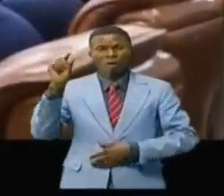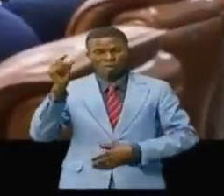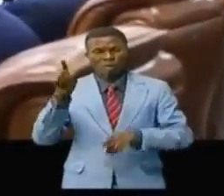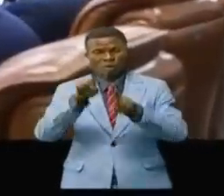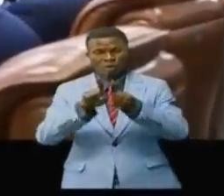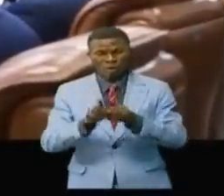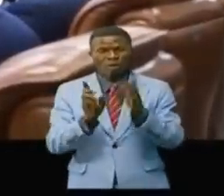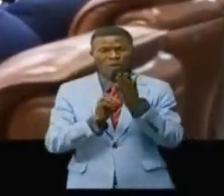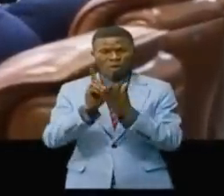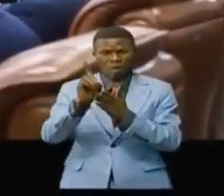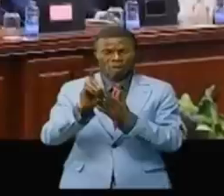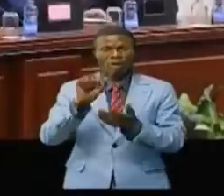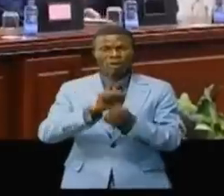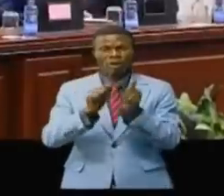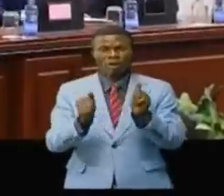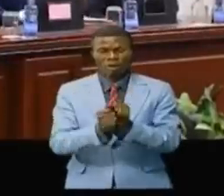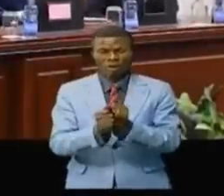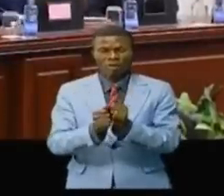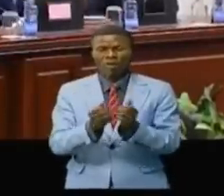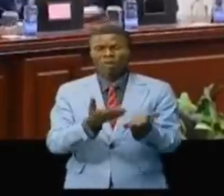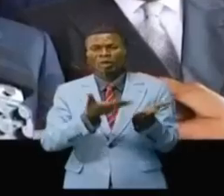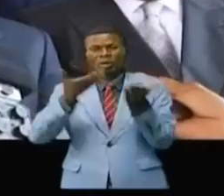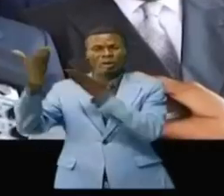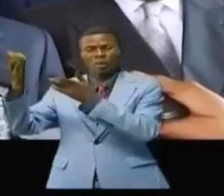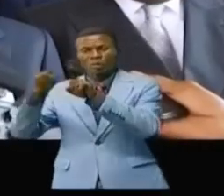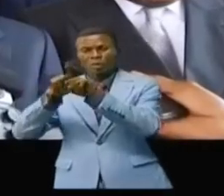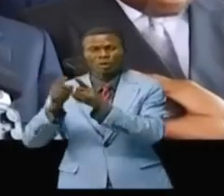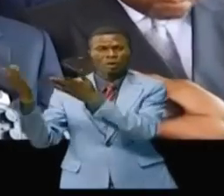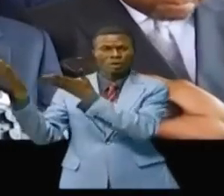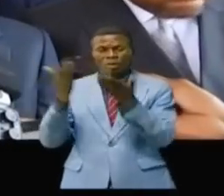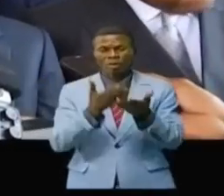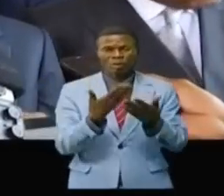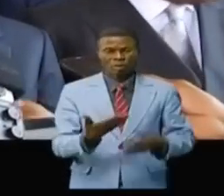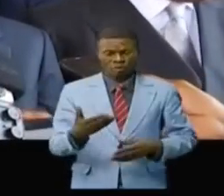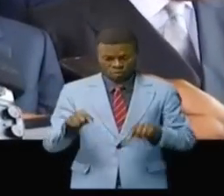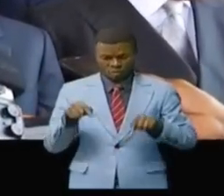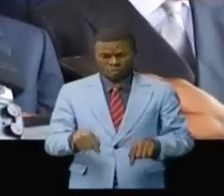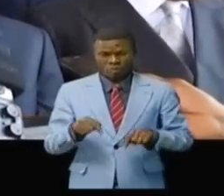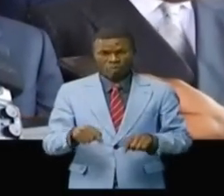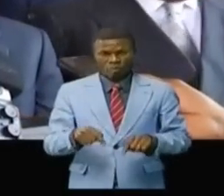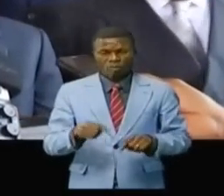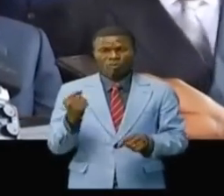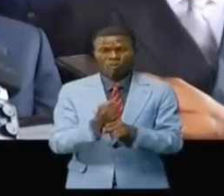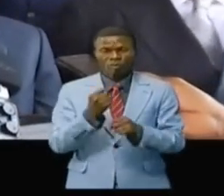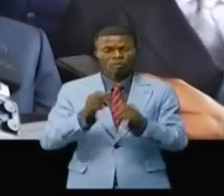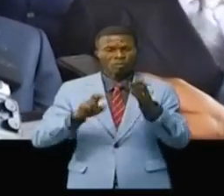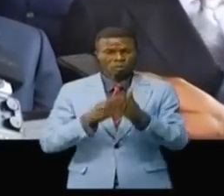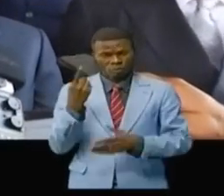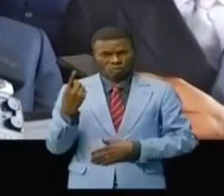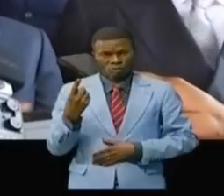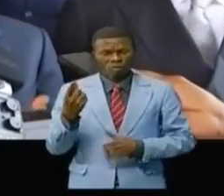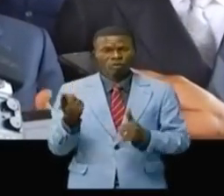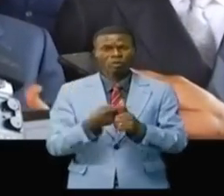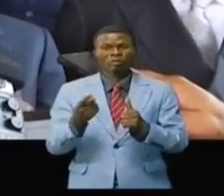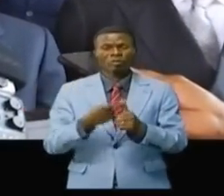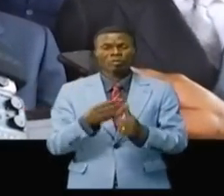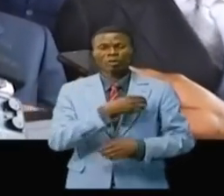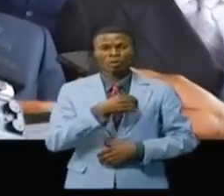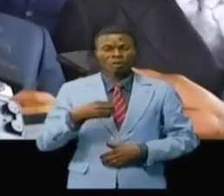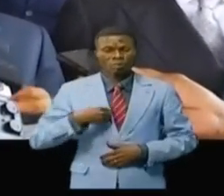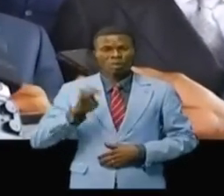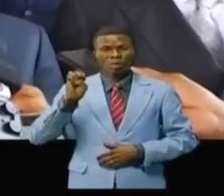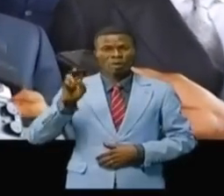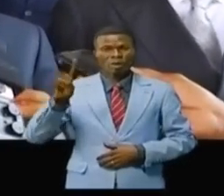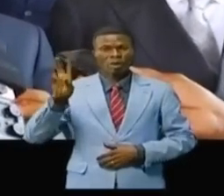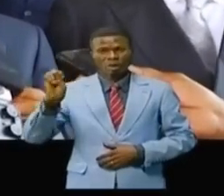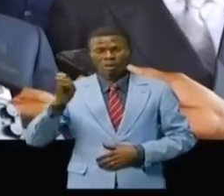et développer le secteur import-export. Au Congo, nous sommes focalisés pour les deux choses. Première chose, comme Madame VPM dit,